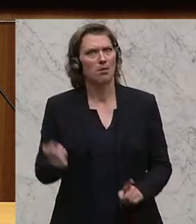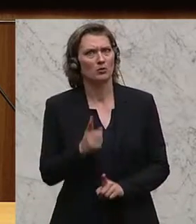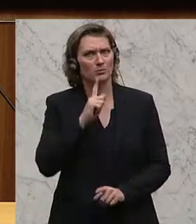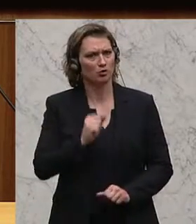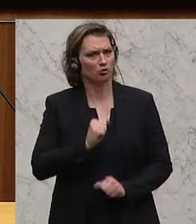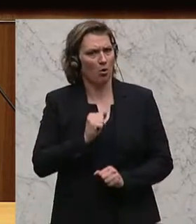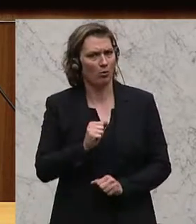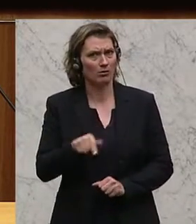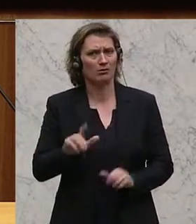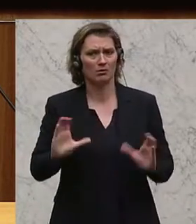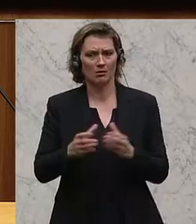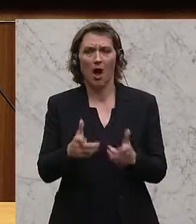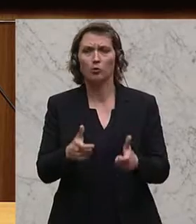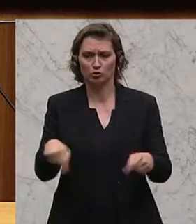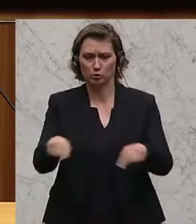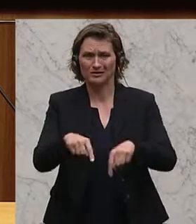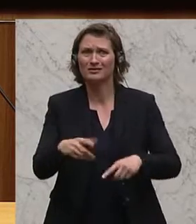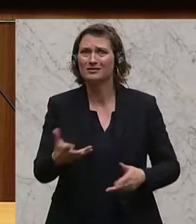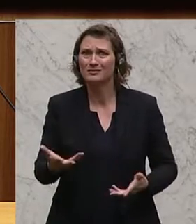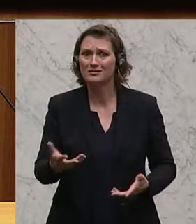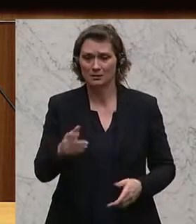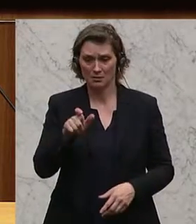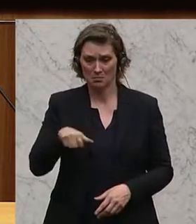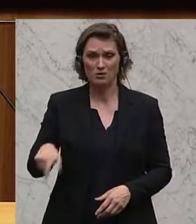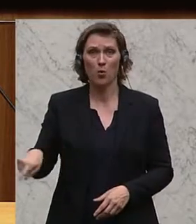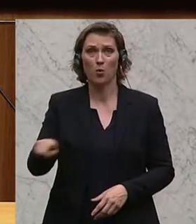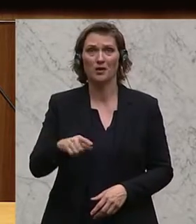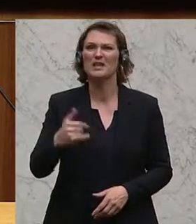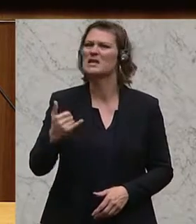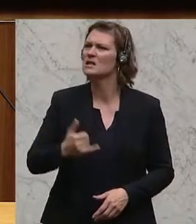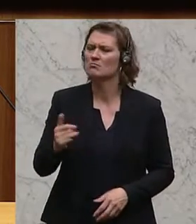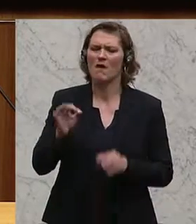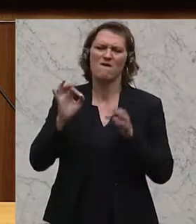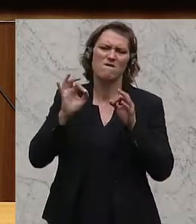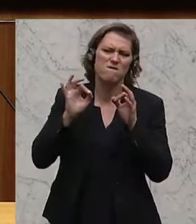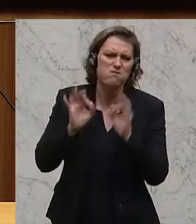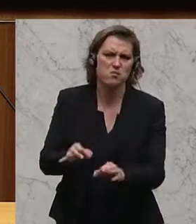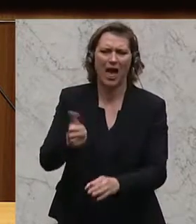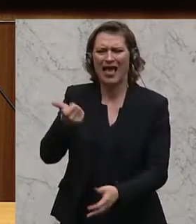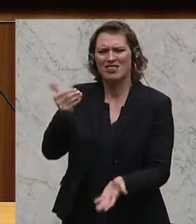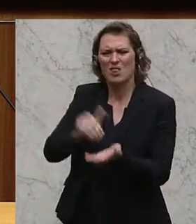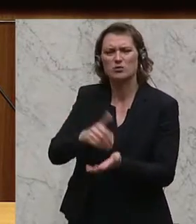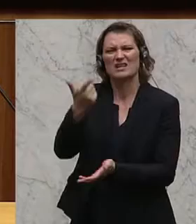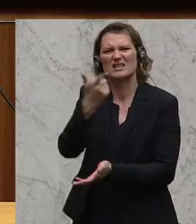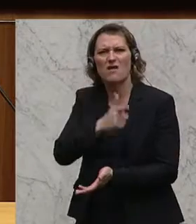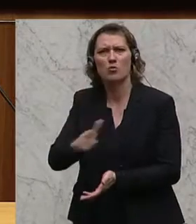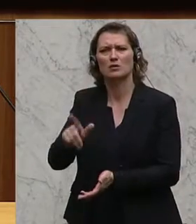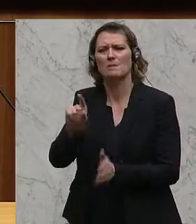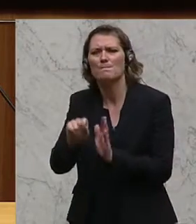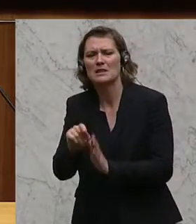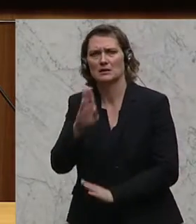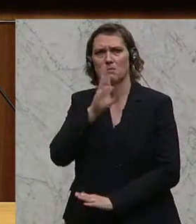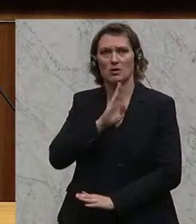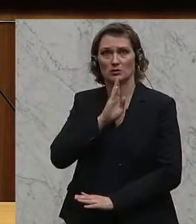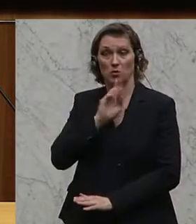schockiert hat im Ausschuss war dass die Partei die immer dafür eintritt 1200 € Mindestpension